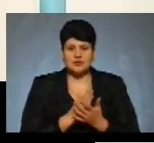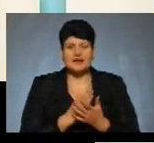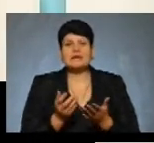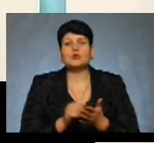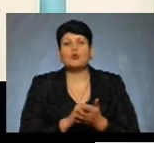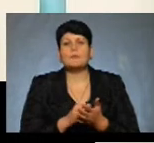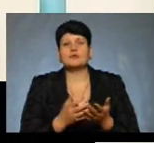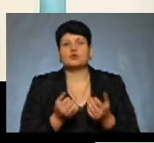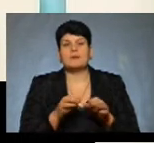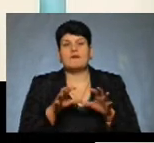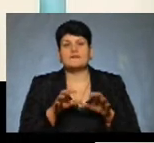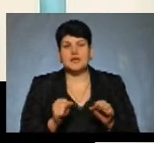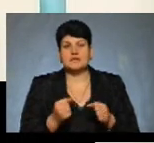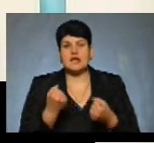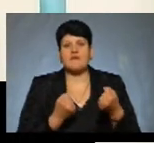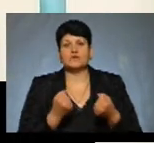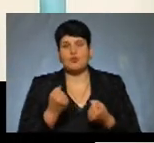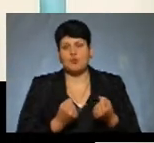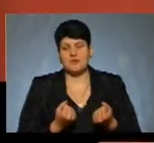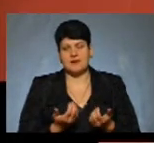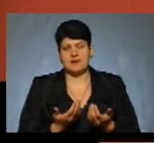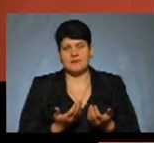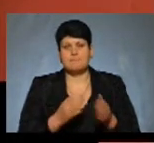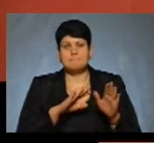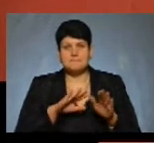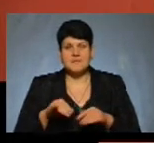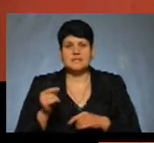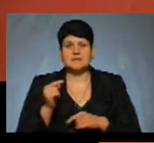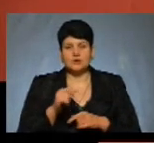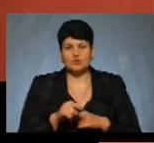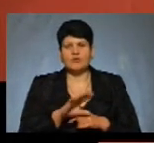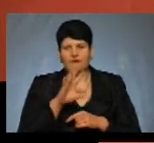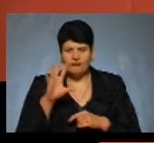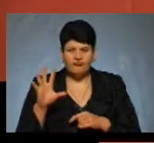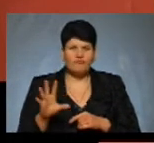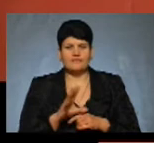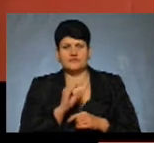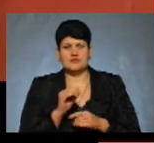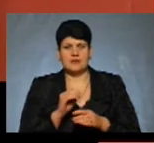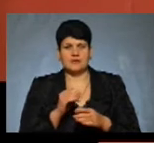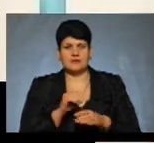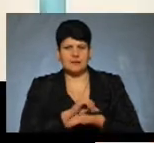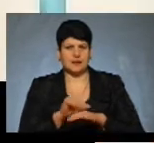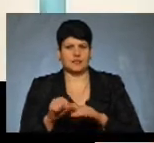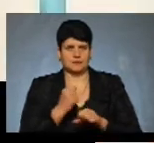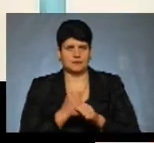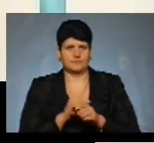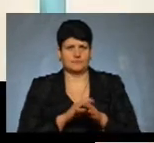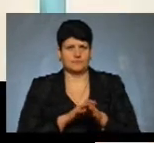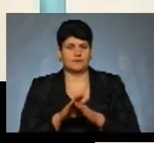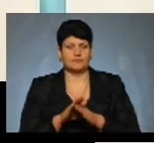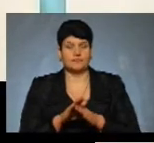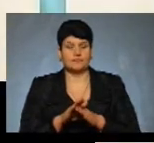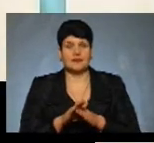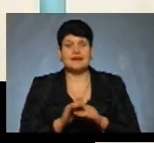власник автомобіля після того, як вся процедура на митниці пройдена? Відповідно до